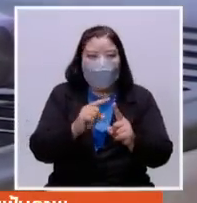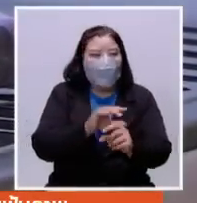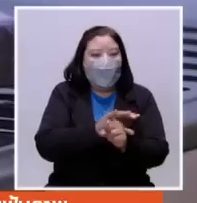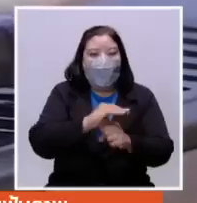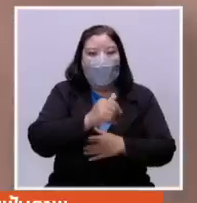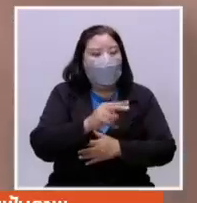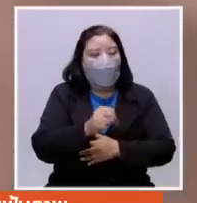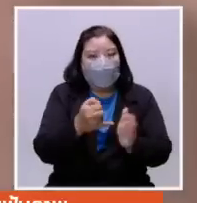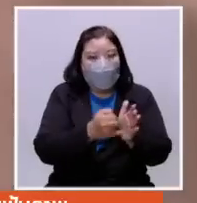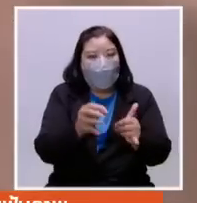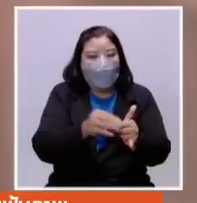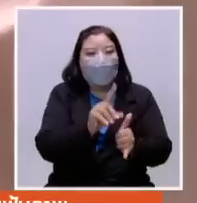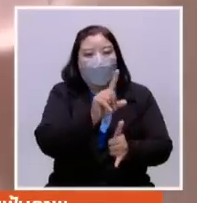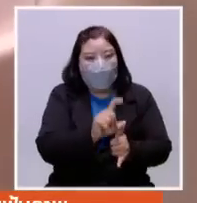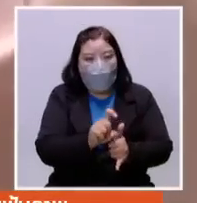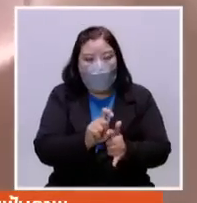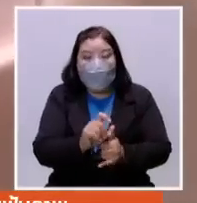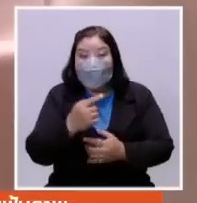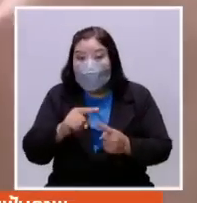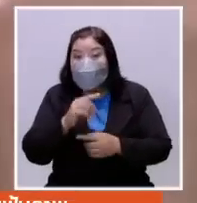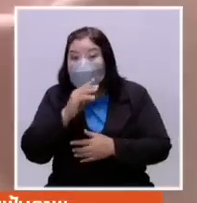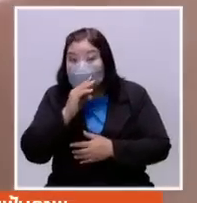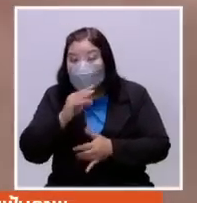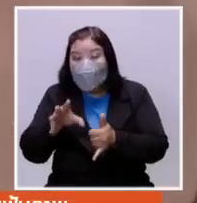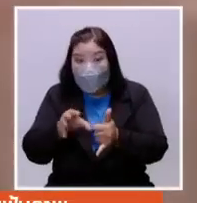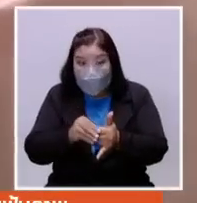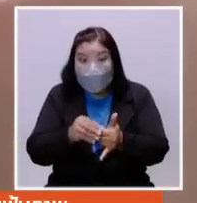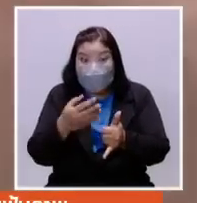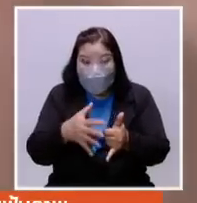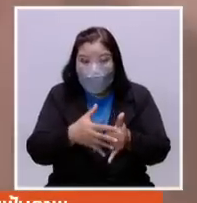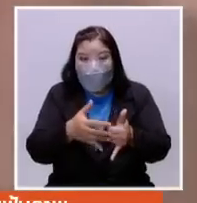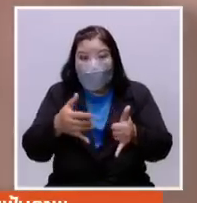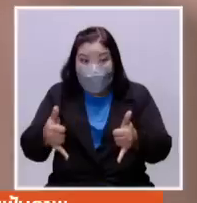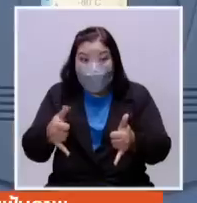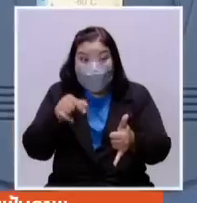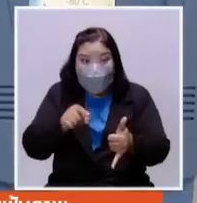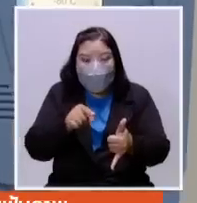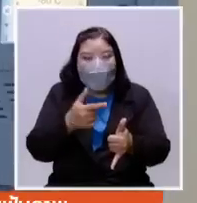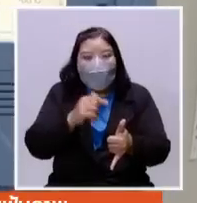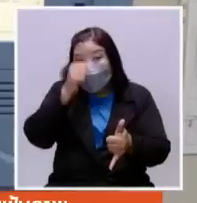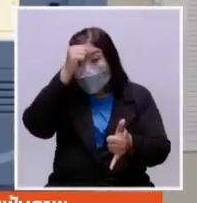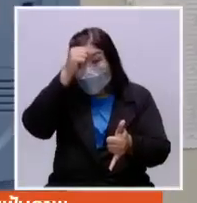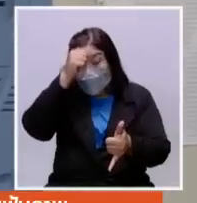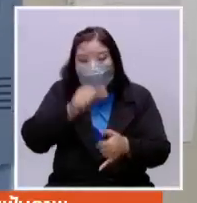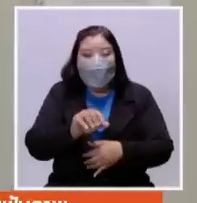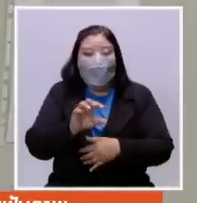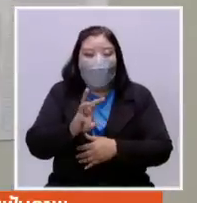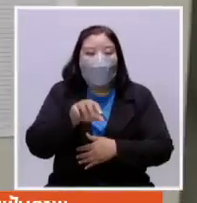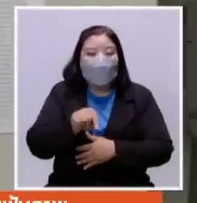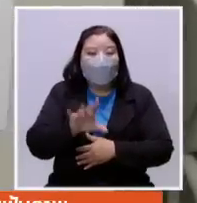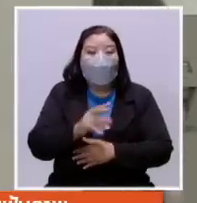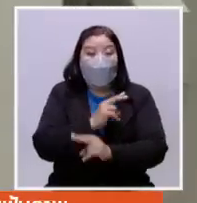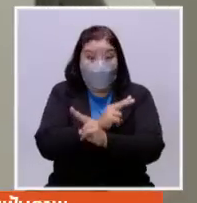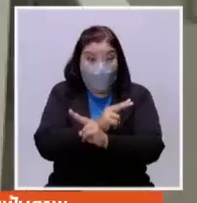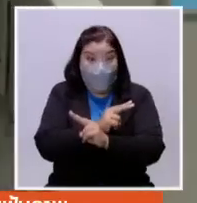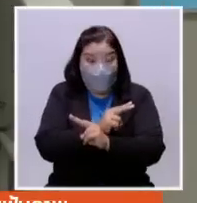หลักทั้งนี้ค่าเฉลี่ยการแพร่เชื้อให้กับผู้อื่นผู้ป่วย1คนสายพันธุ์เดลต้าจะแพร่เชื้อได้ 6.5 ถึง 8 ค